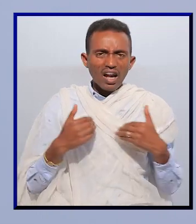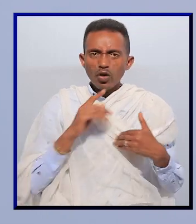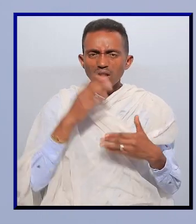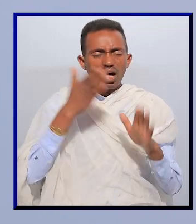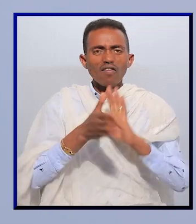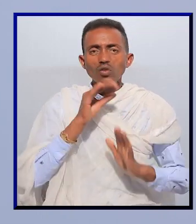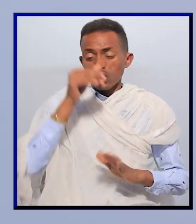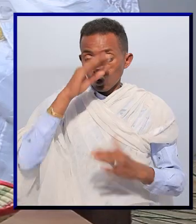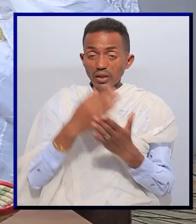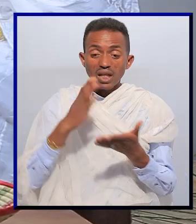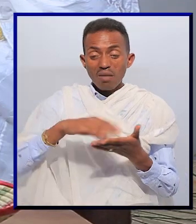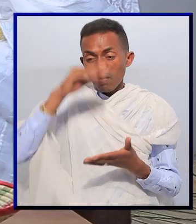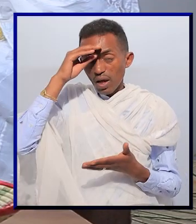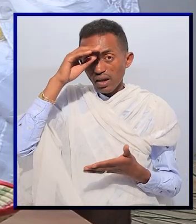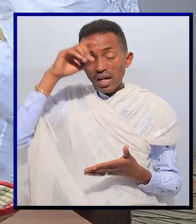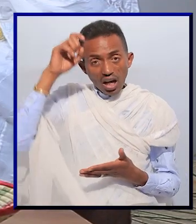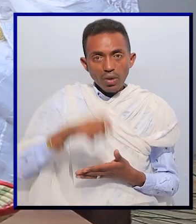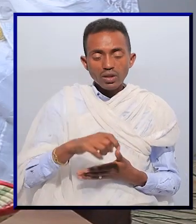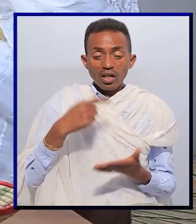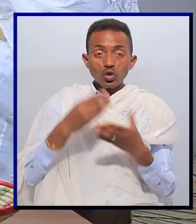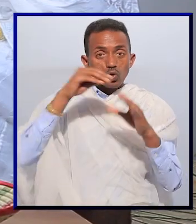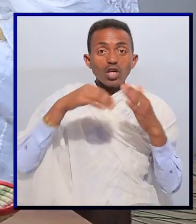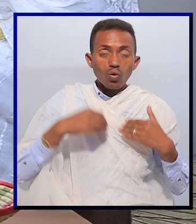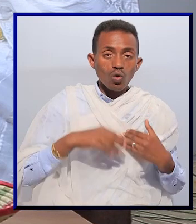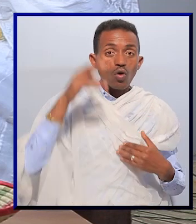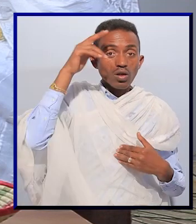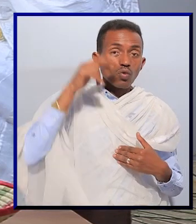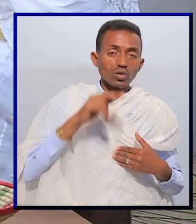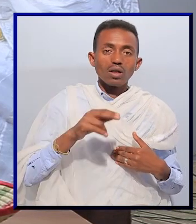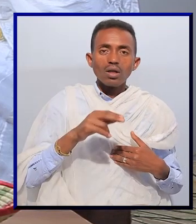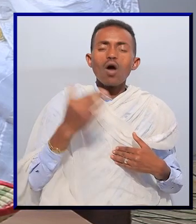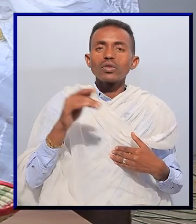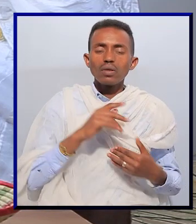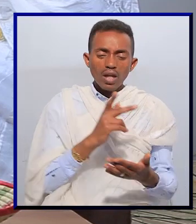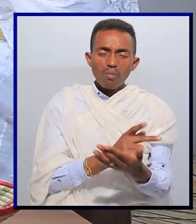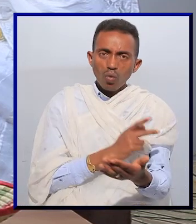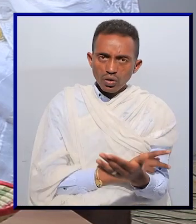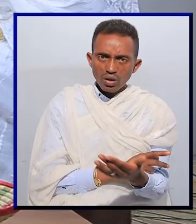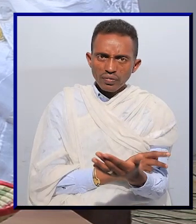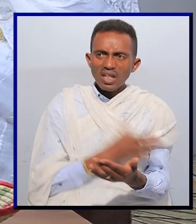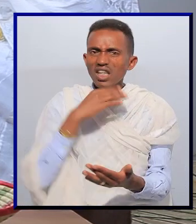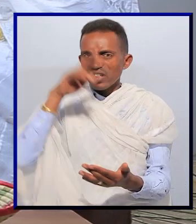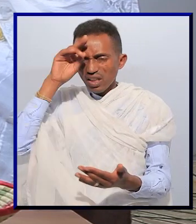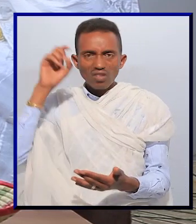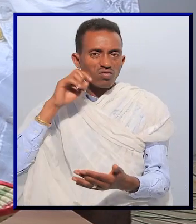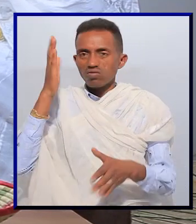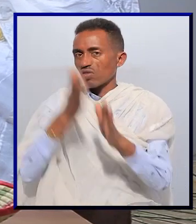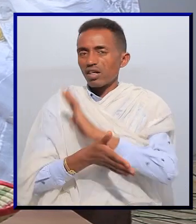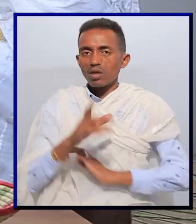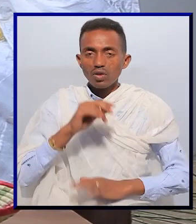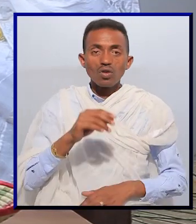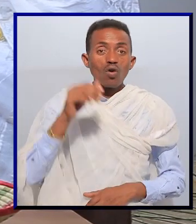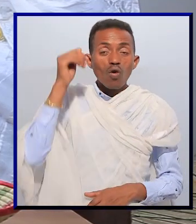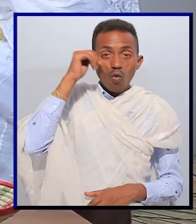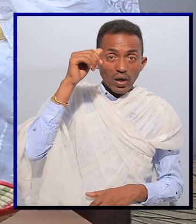የገቡ ወንድሞች እህቶቻችን በጎች ከፍየሎች ጋር አይፈጽሙ፣ ወንድ በግ ከሴት ፍየል ጋር አይፈጽም። እንዴው